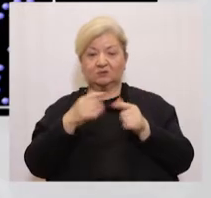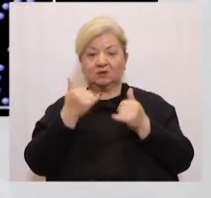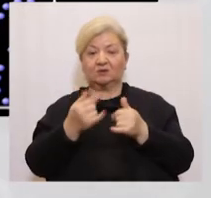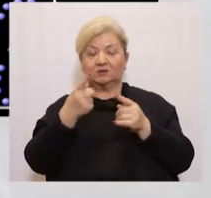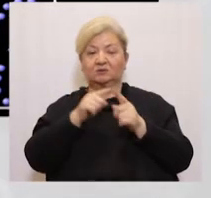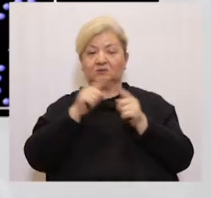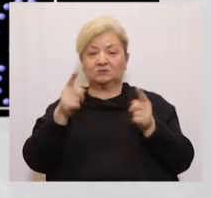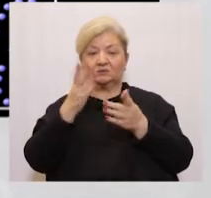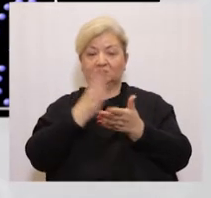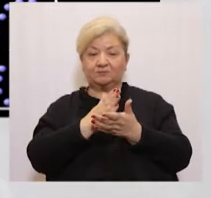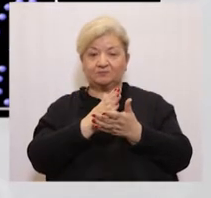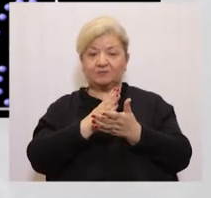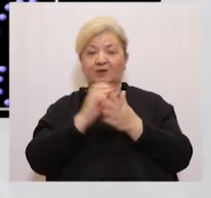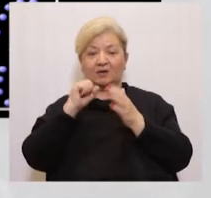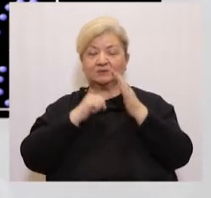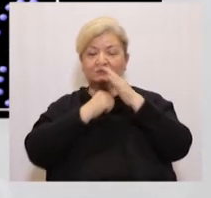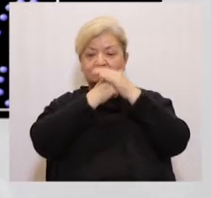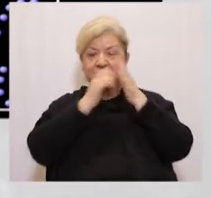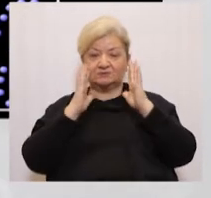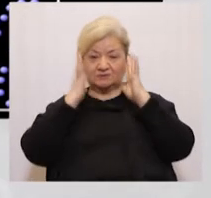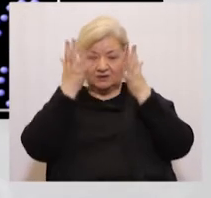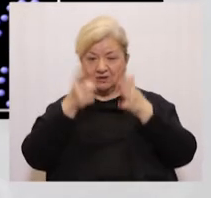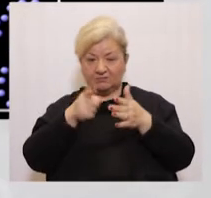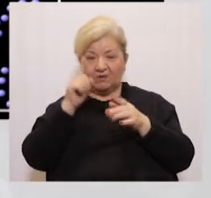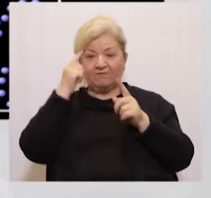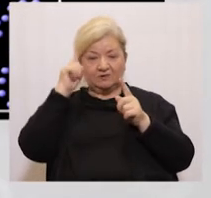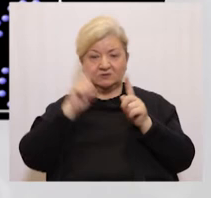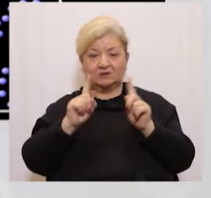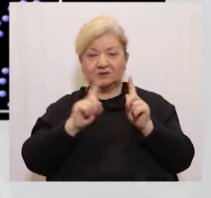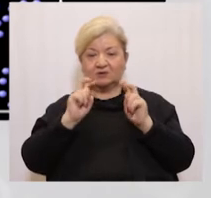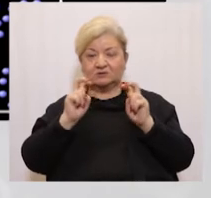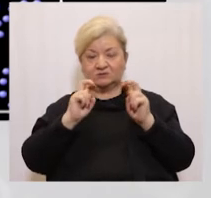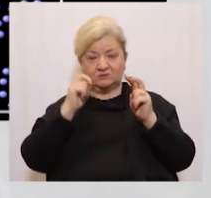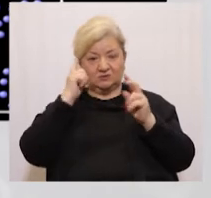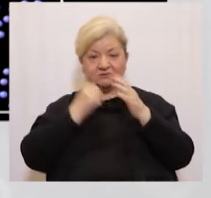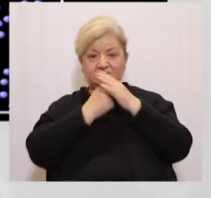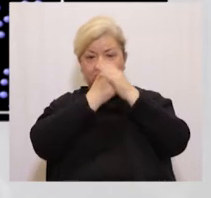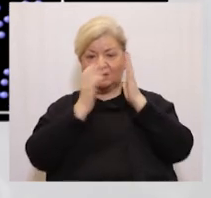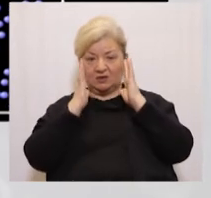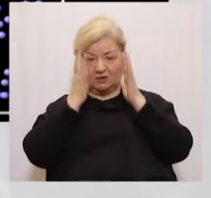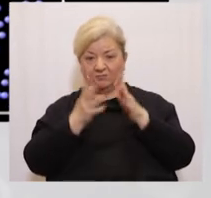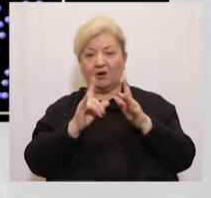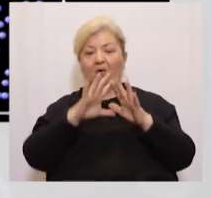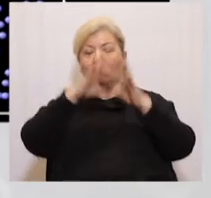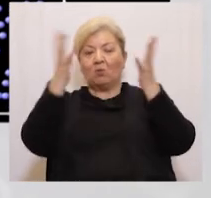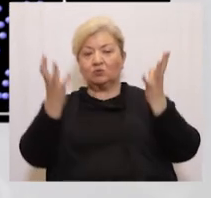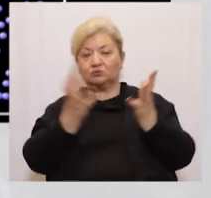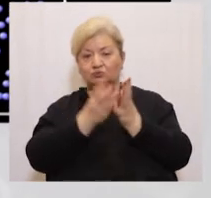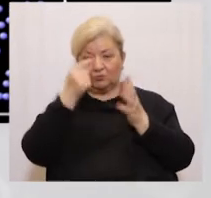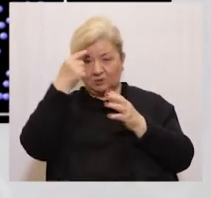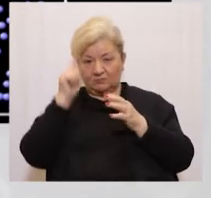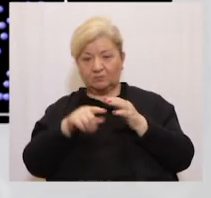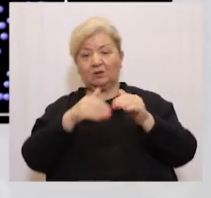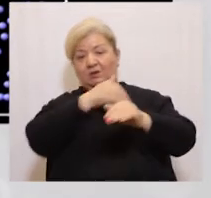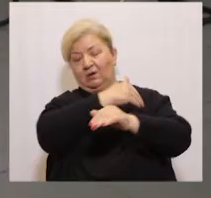ისეთი სიდიდეების, როგორიც არის წნევა, ჩვენ ვიცით უკვე რა არის წნევა, მოცულობა, ვიცით ხომ რა არის მოცულობა